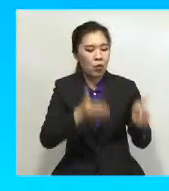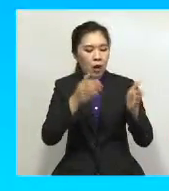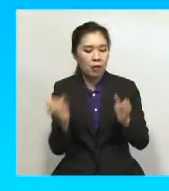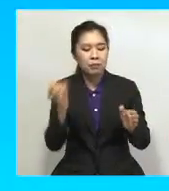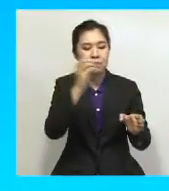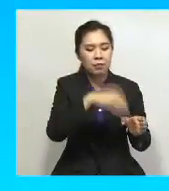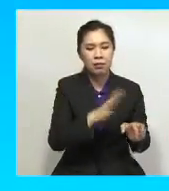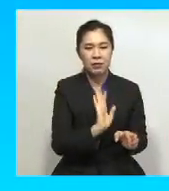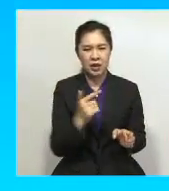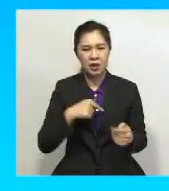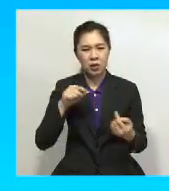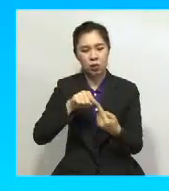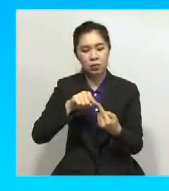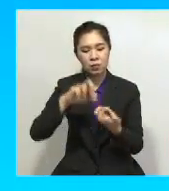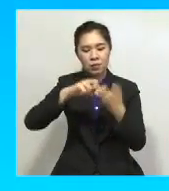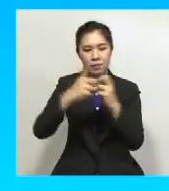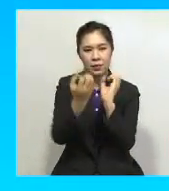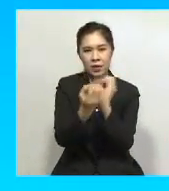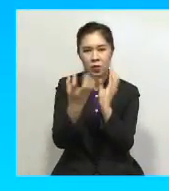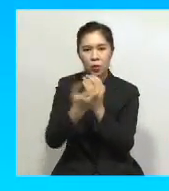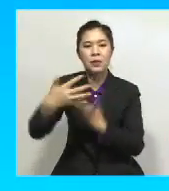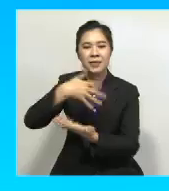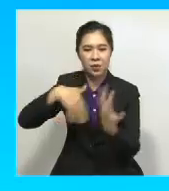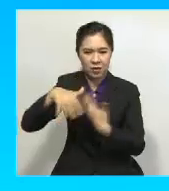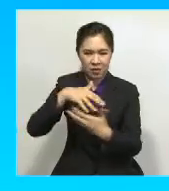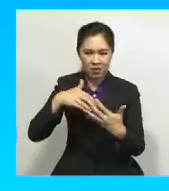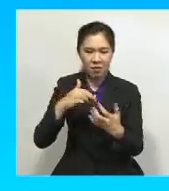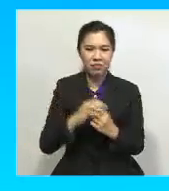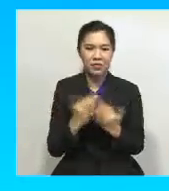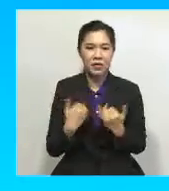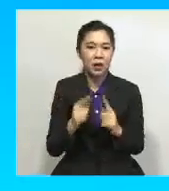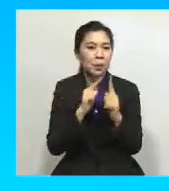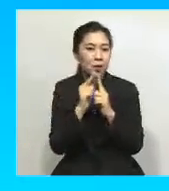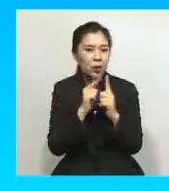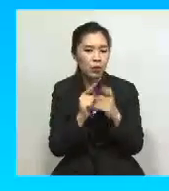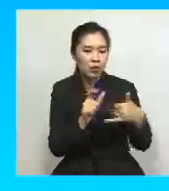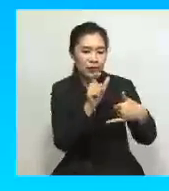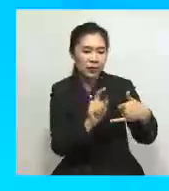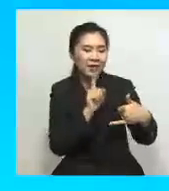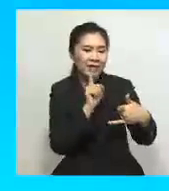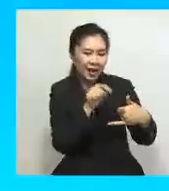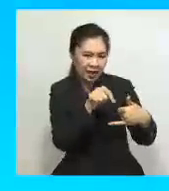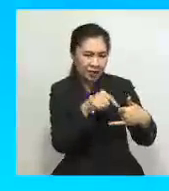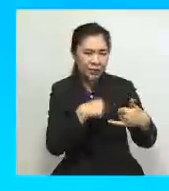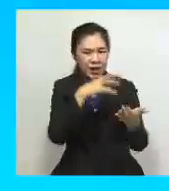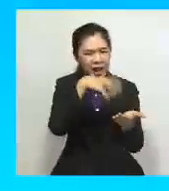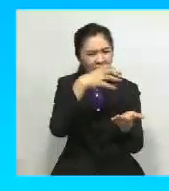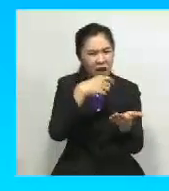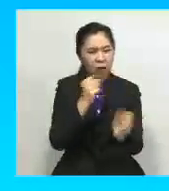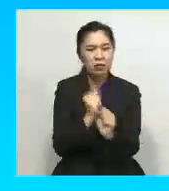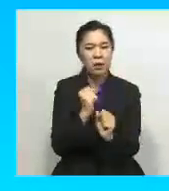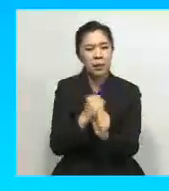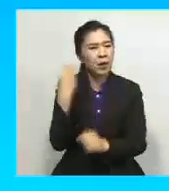ก็ยิ่งสร้างมลภาวะทางสิ่งแวดล้อมอีกไปพูดคุยกับพนักงานรักษาความสะอาดท่านหนึ่งนะคะก็ได้เล่าถึงการทำงาน